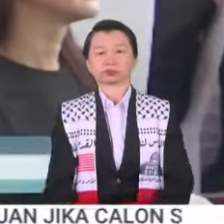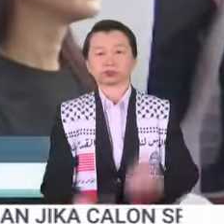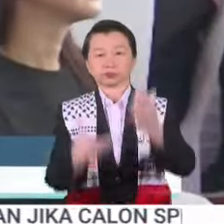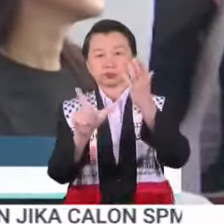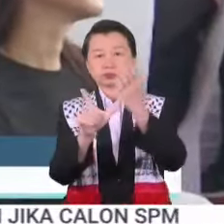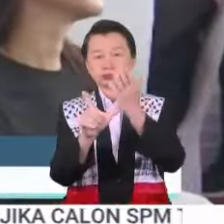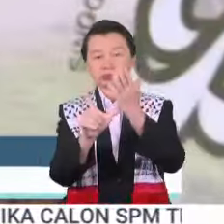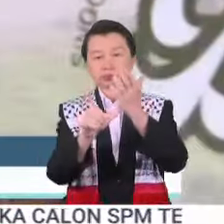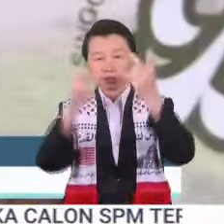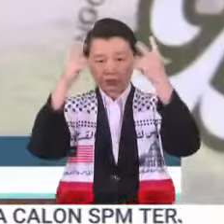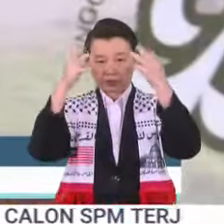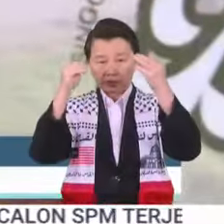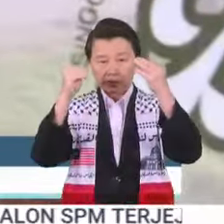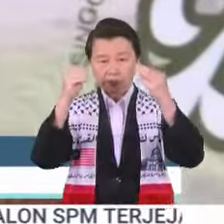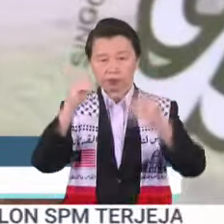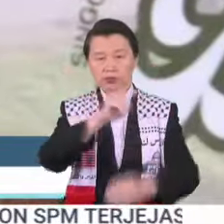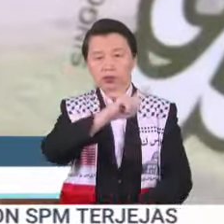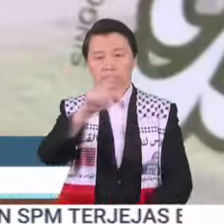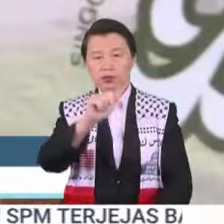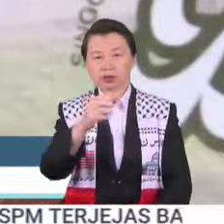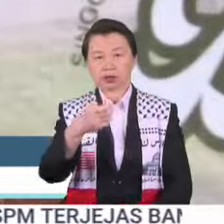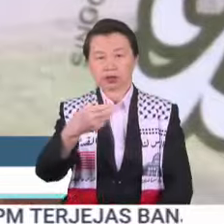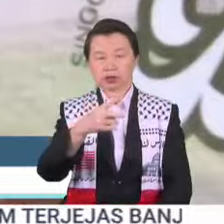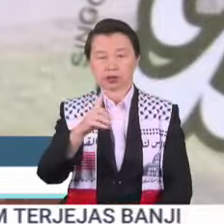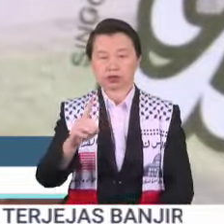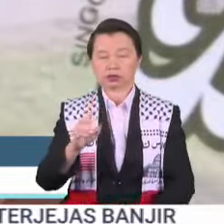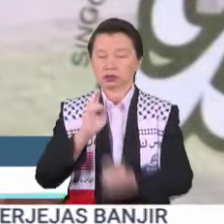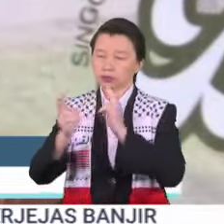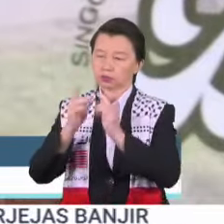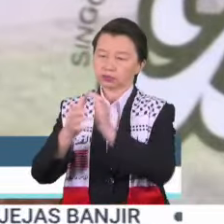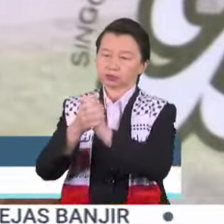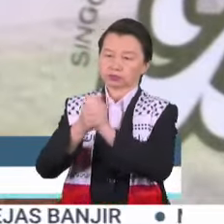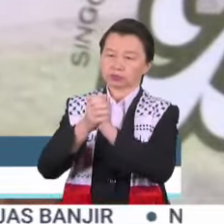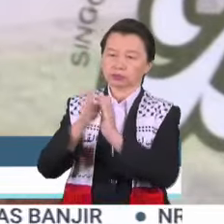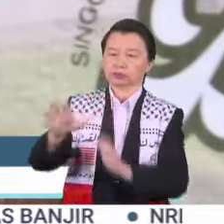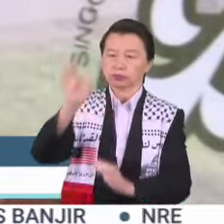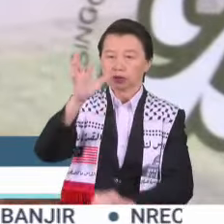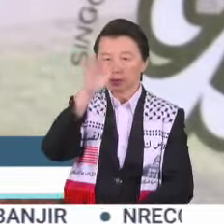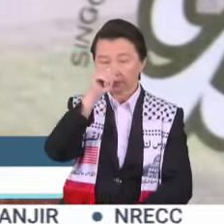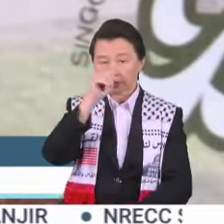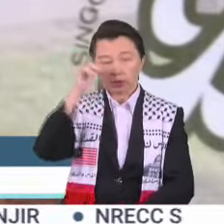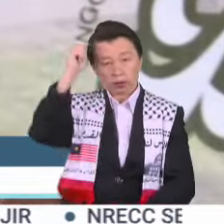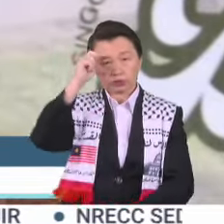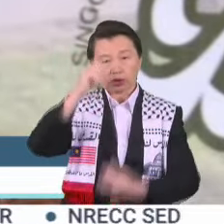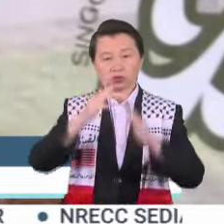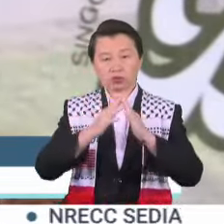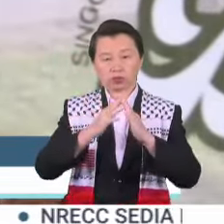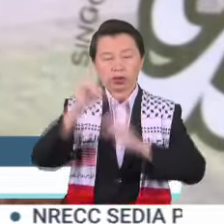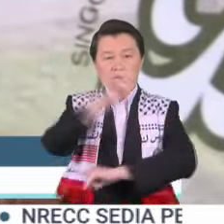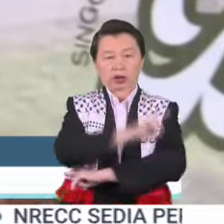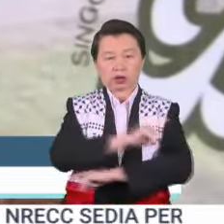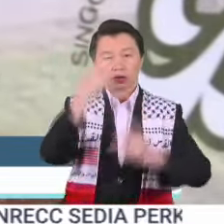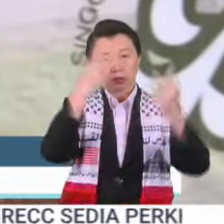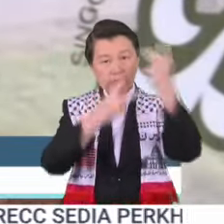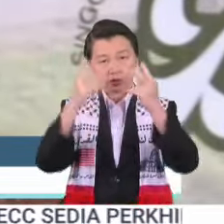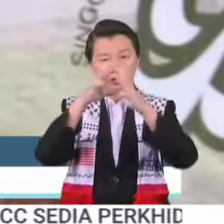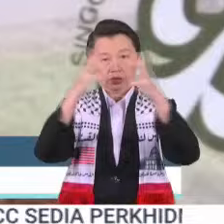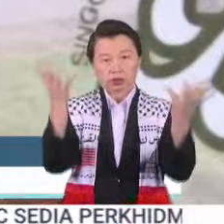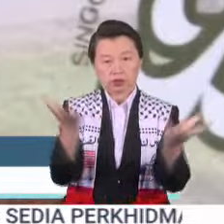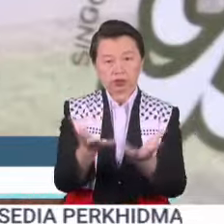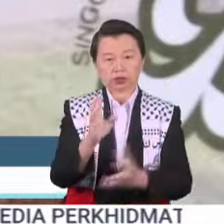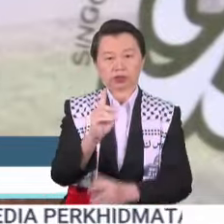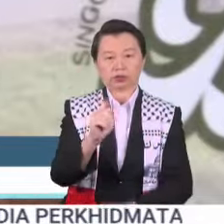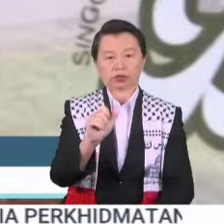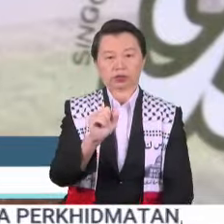Timbalan Perdana Menteri Datuk Seri Dr. Ahmad Zahid Hamidi mengucapkan tahniah atas pemilihan Melaka sebagai tuan rumah Hari Pelancongan Dunia